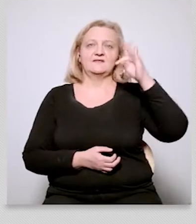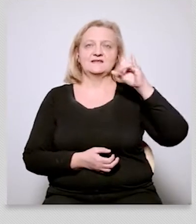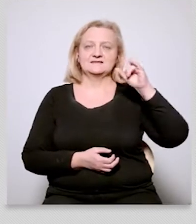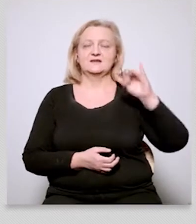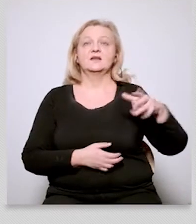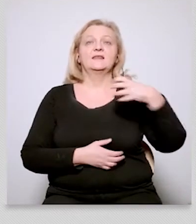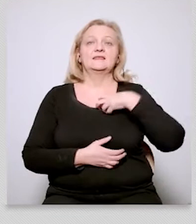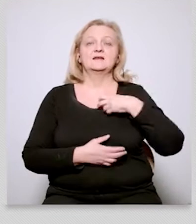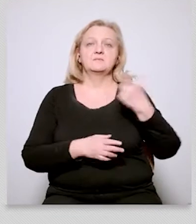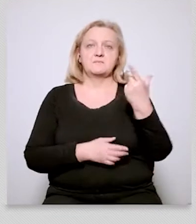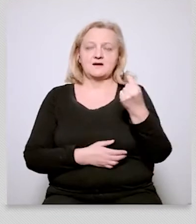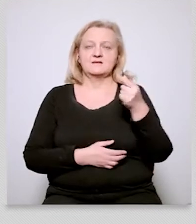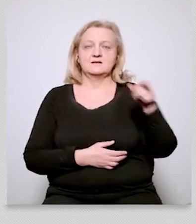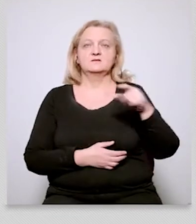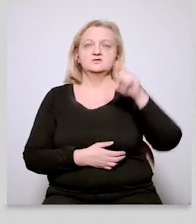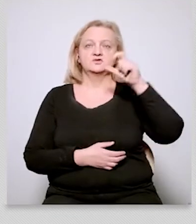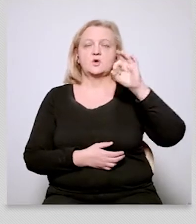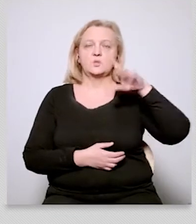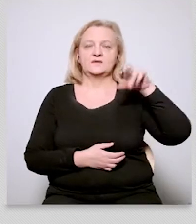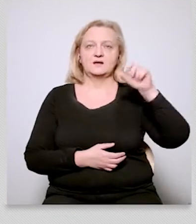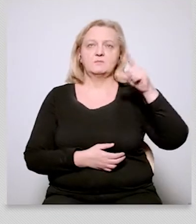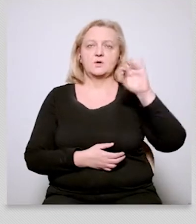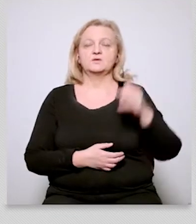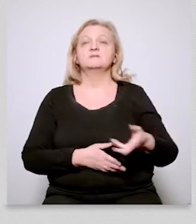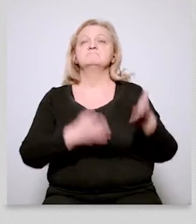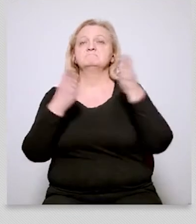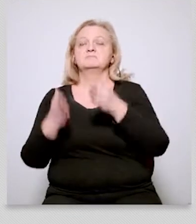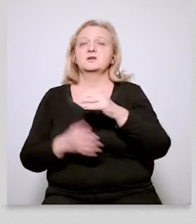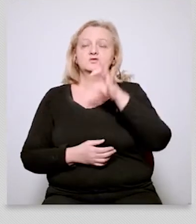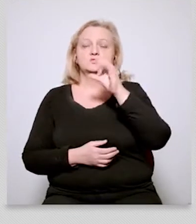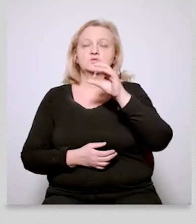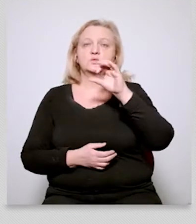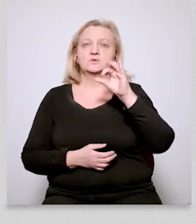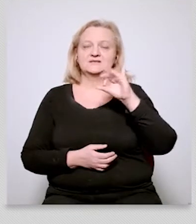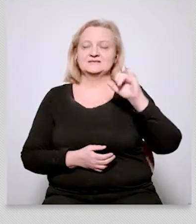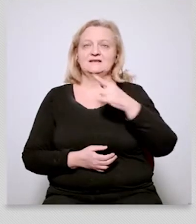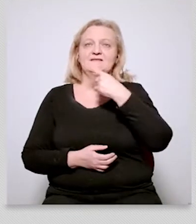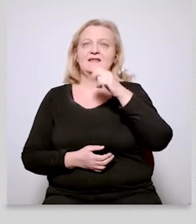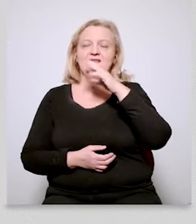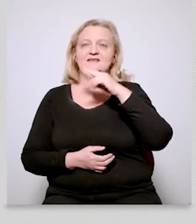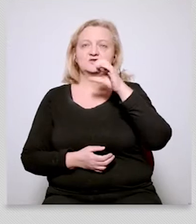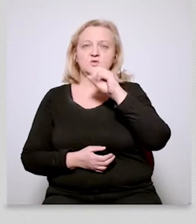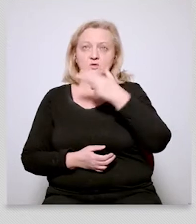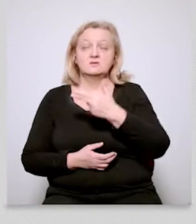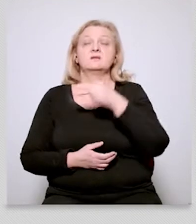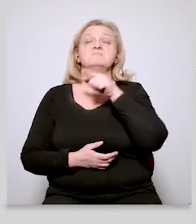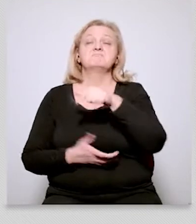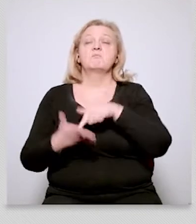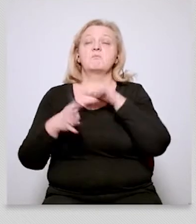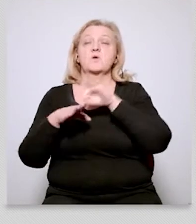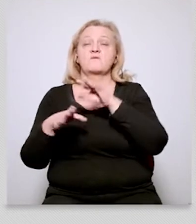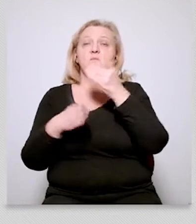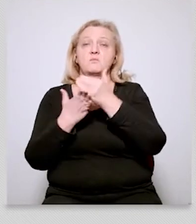naszego partnera, czyli Counterpoint. Wśród nas jest również Susie Denison, która prowadzi